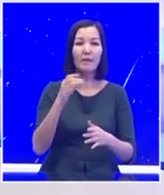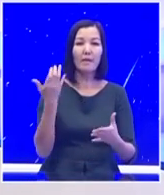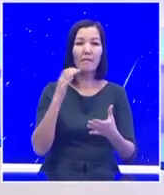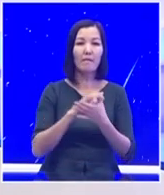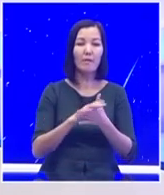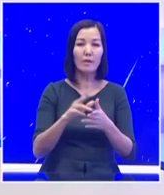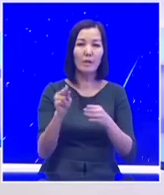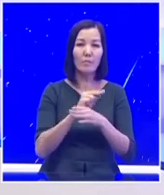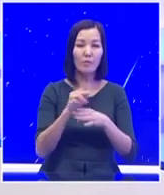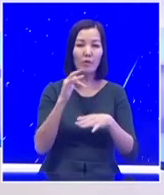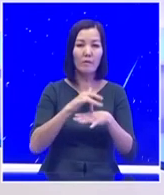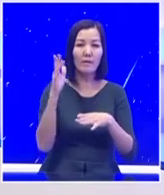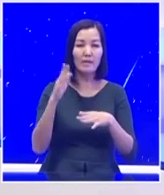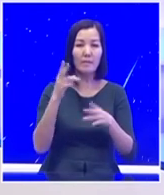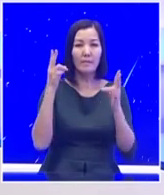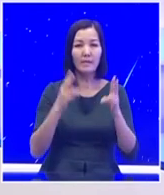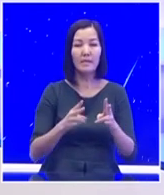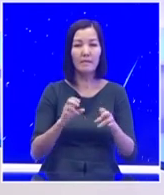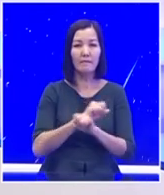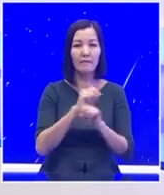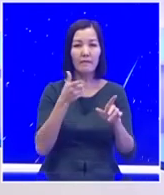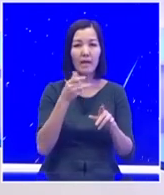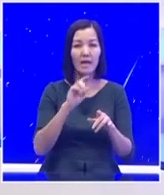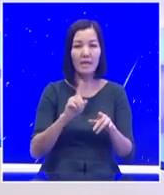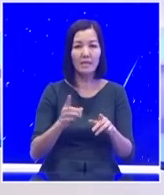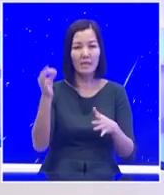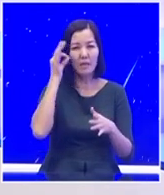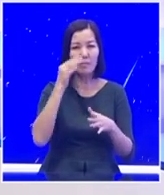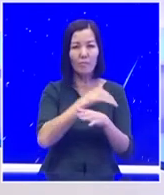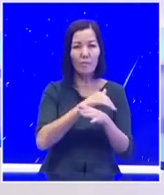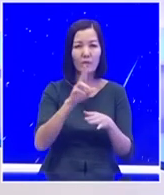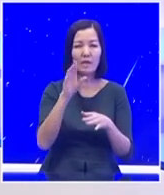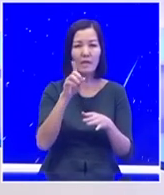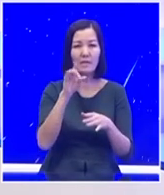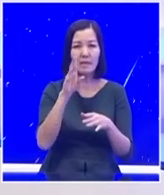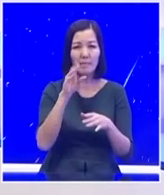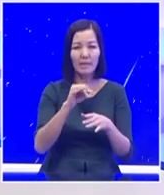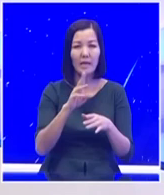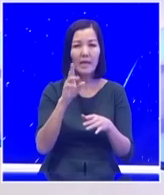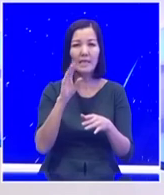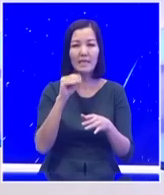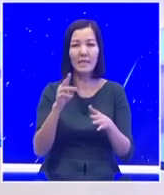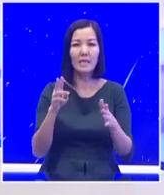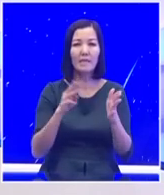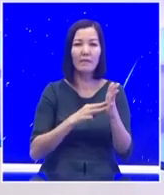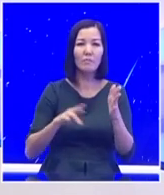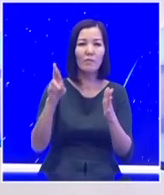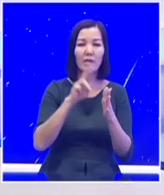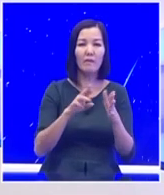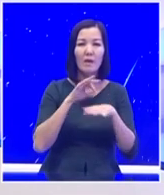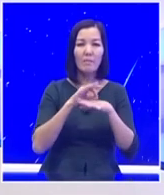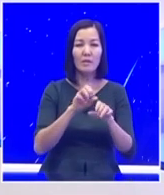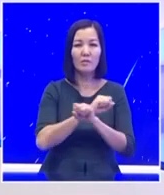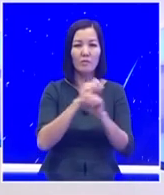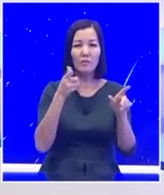ходом ремонта квартир, пострадавших от взрыва газа. Напомним, по улице Карасай-Батыра в городе Каскелен 8